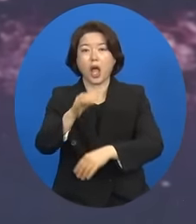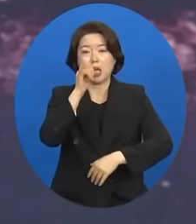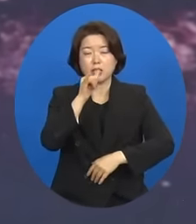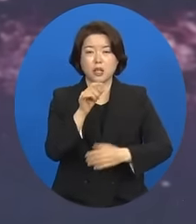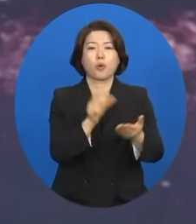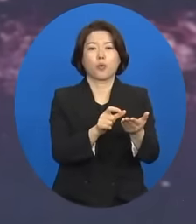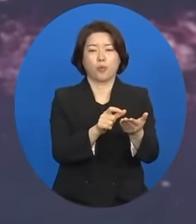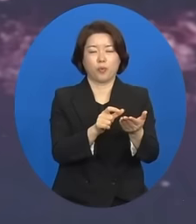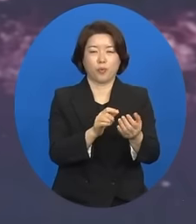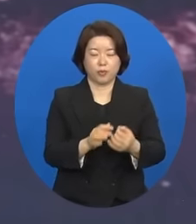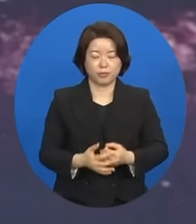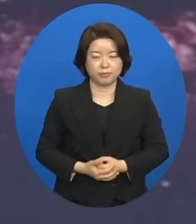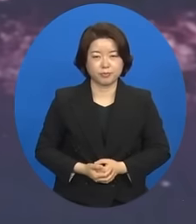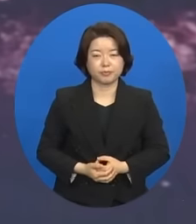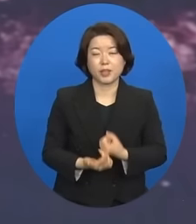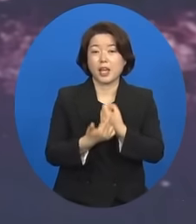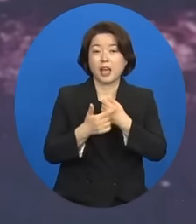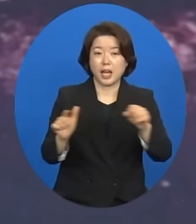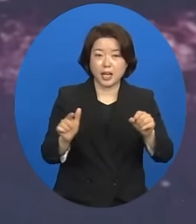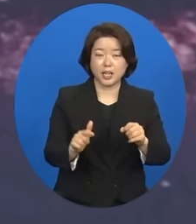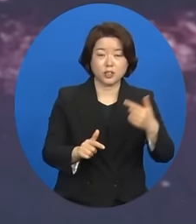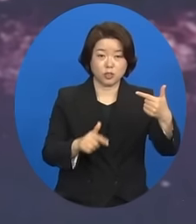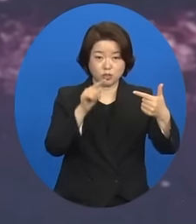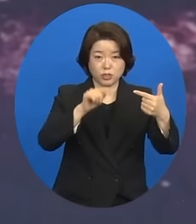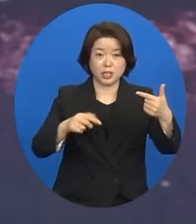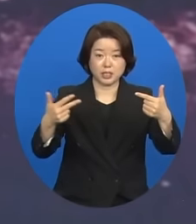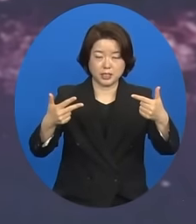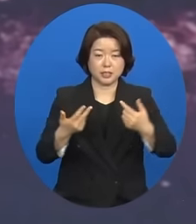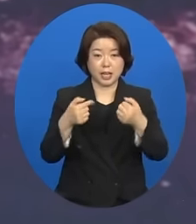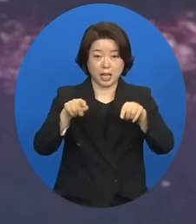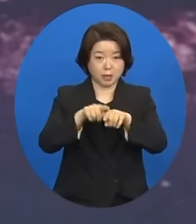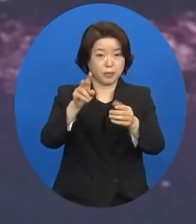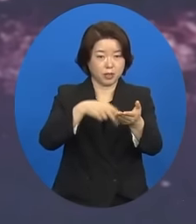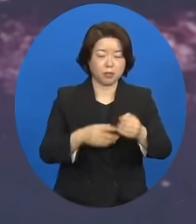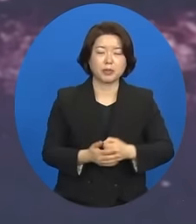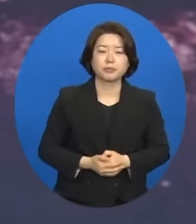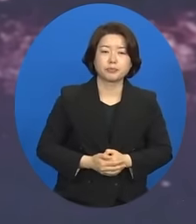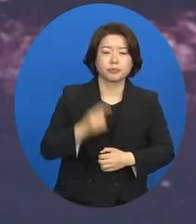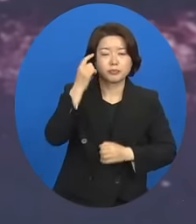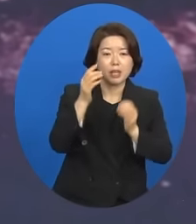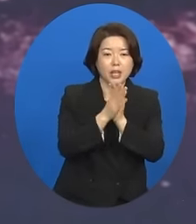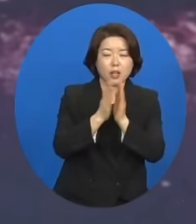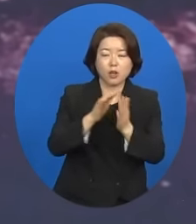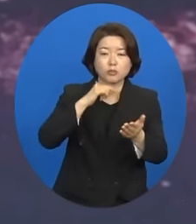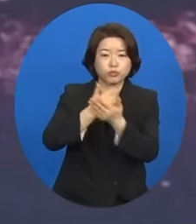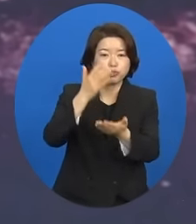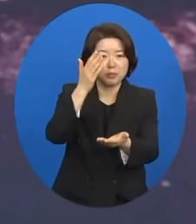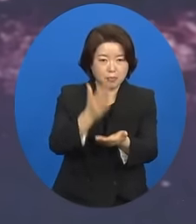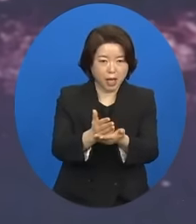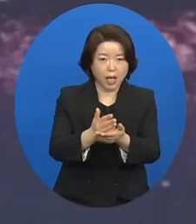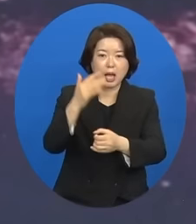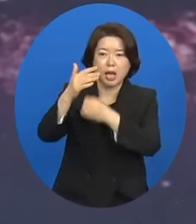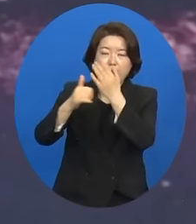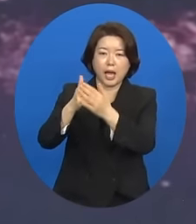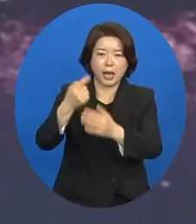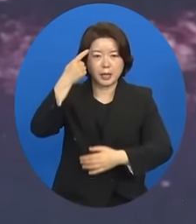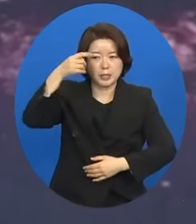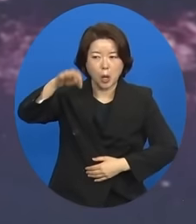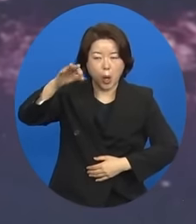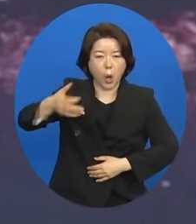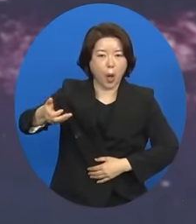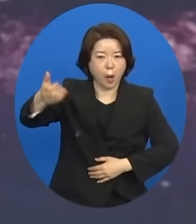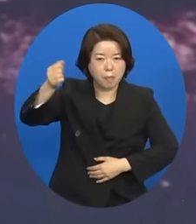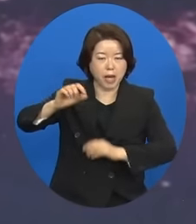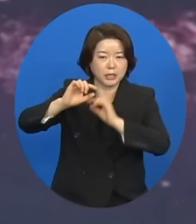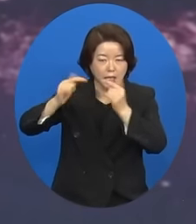갈라디아서 6장 7절 말씀입니다 우리 함께 읽어볼까 시작 스스로 속이지 말라 하나님은 업신 여김을